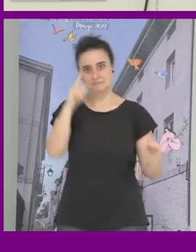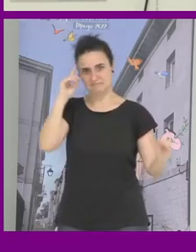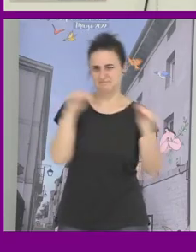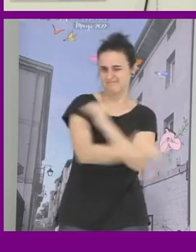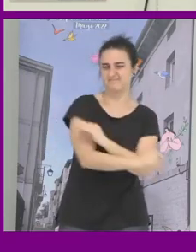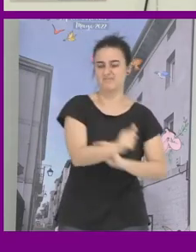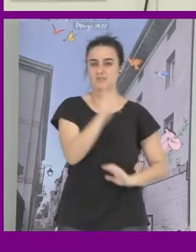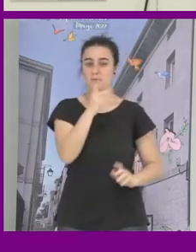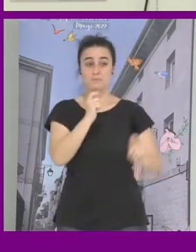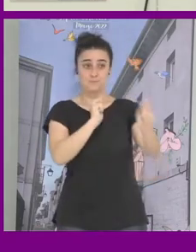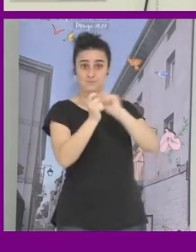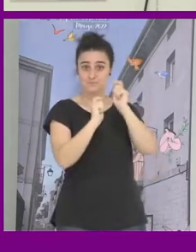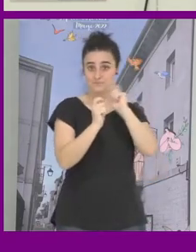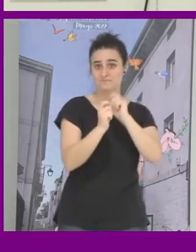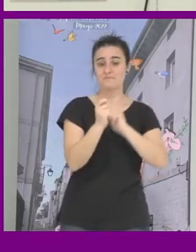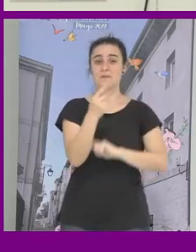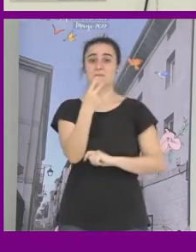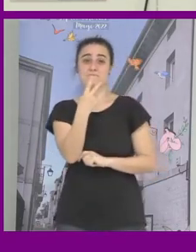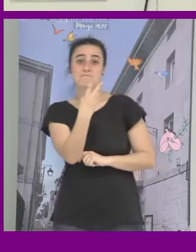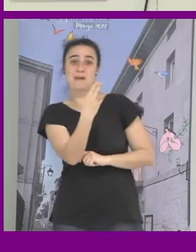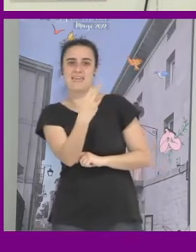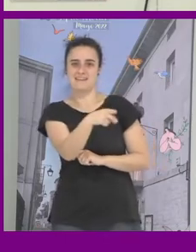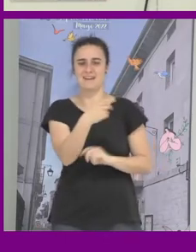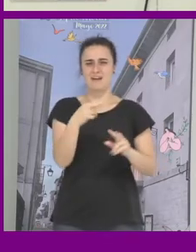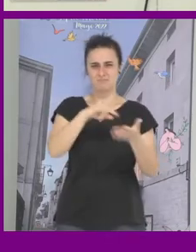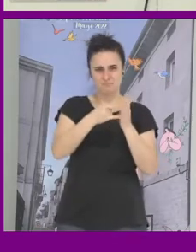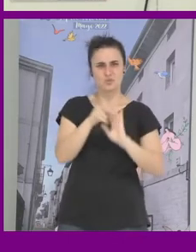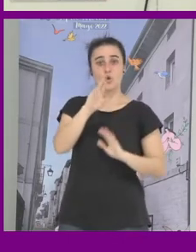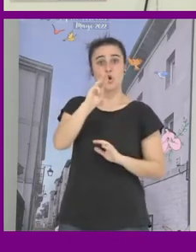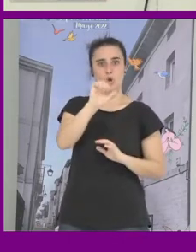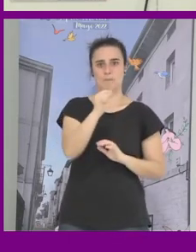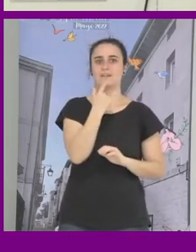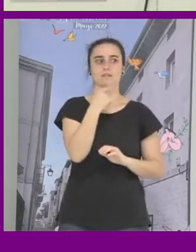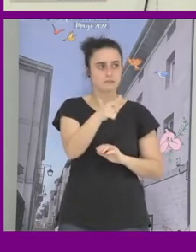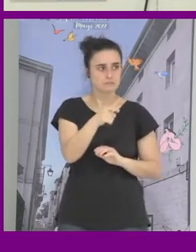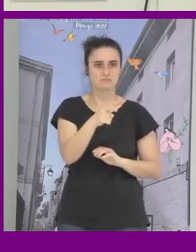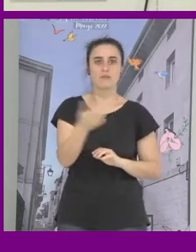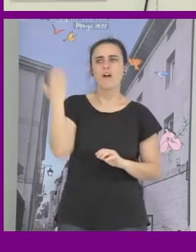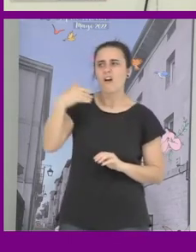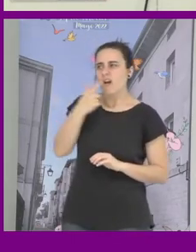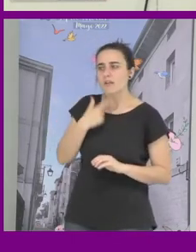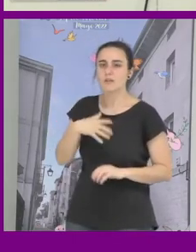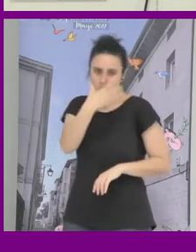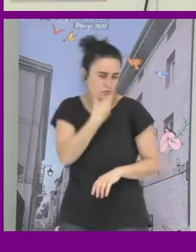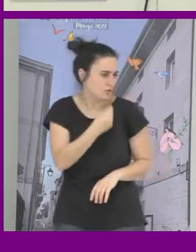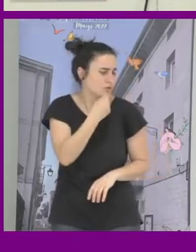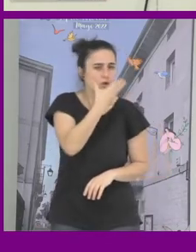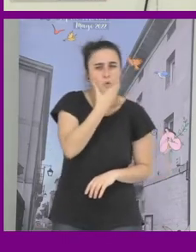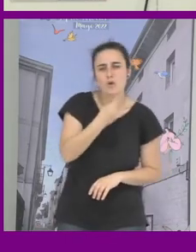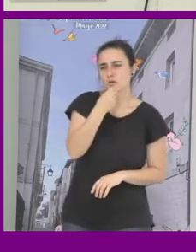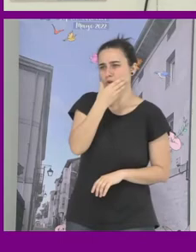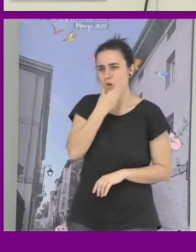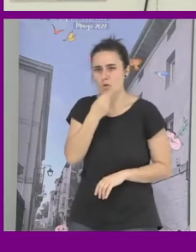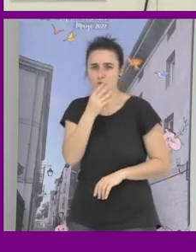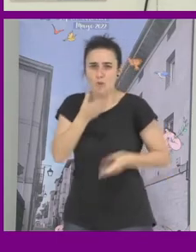elkarrizketetan bikote batek erropa metodoa egin zuen, eta esaten dute. Oso polita dela, esaten ziguten behin eta berriz. Bion aurra izango